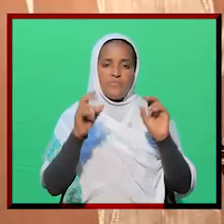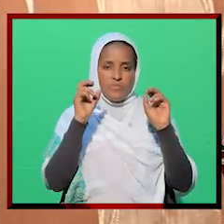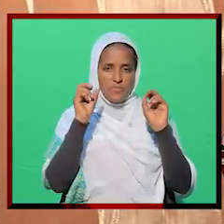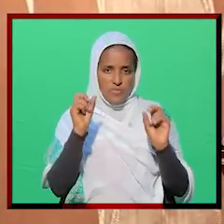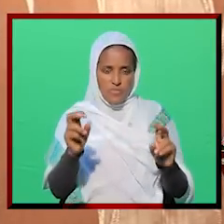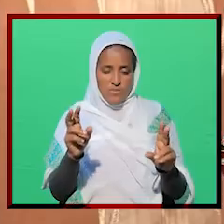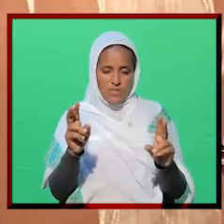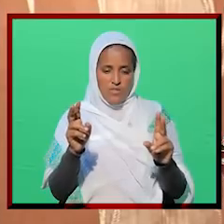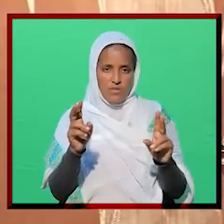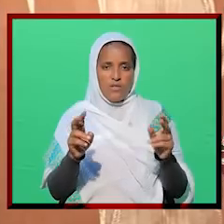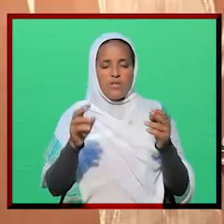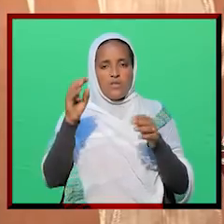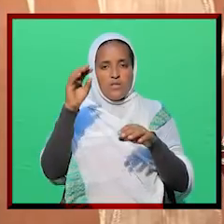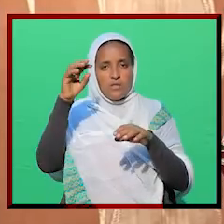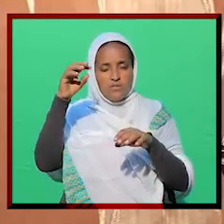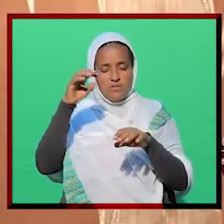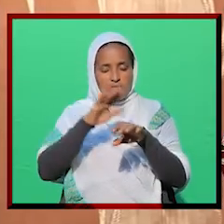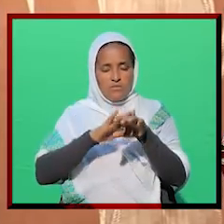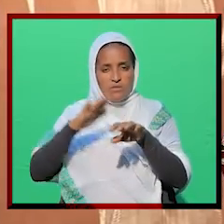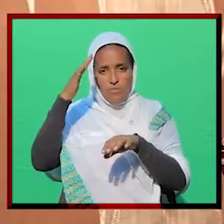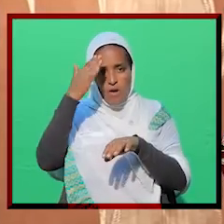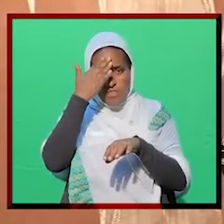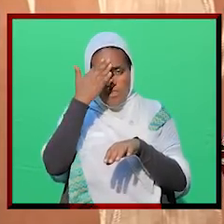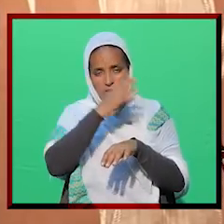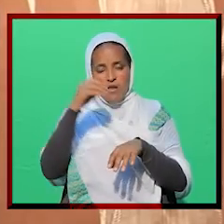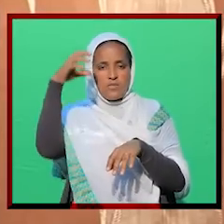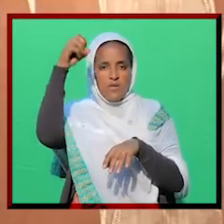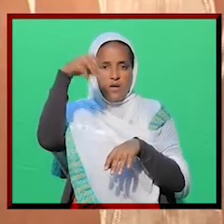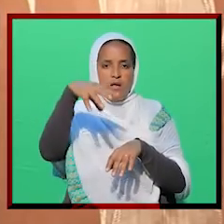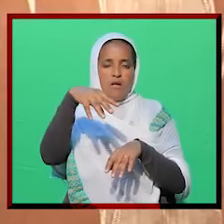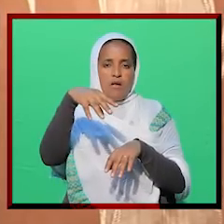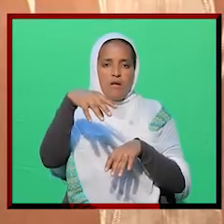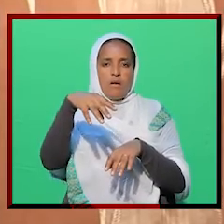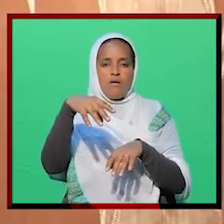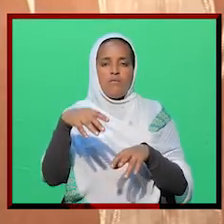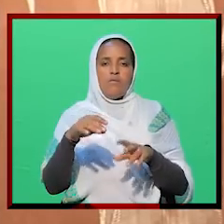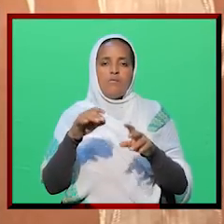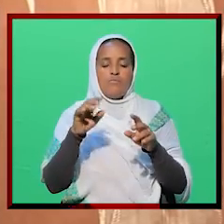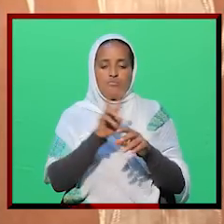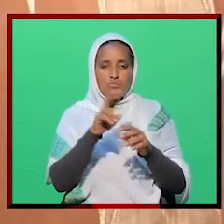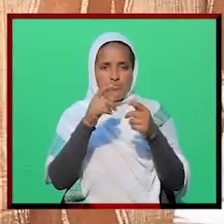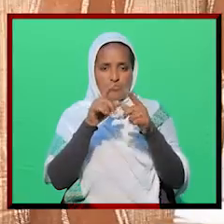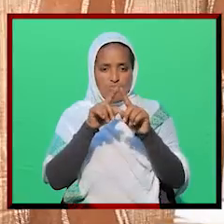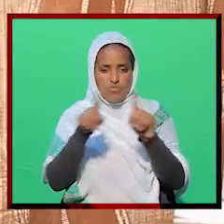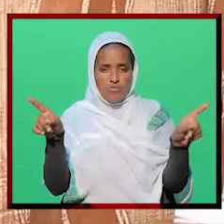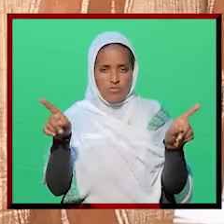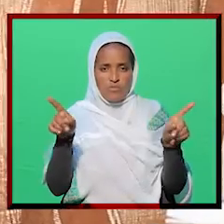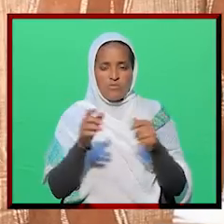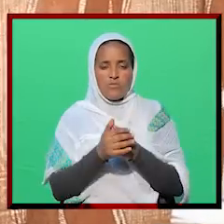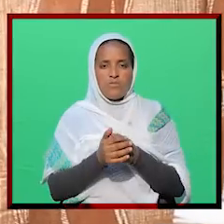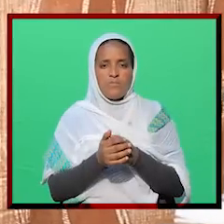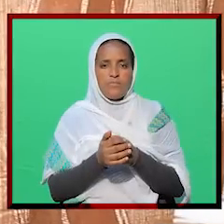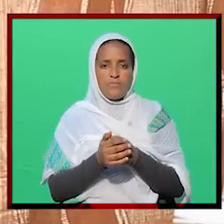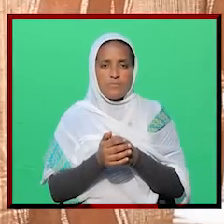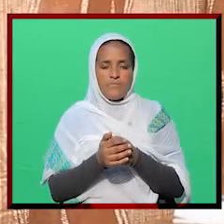ባየናቸው ነጥቦች ከተዋህዶ አስተምሮ አንጻር ያላቸውን ተቃርኖ ታሪካው ዳራውን ጨምሮ ሰፊ